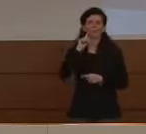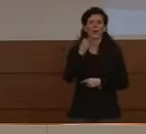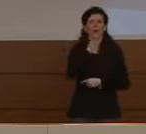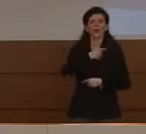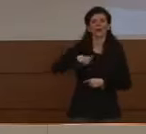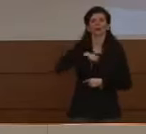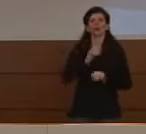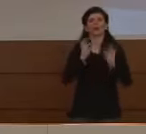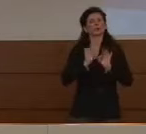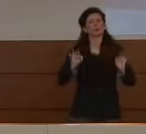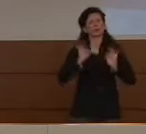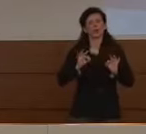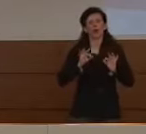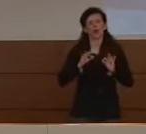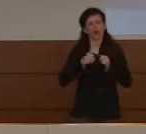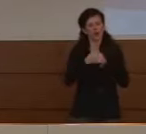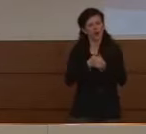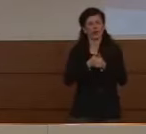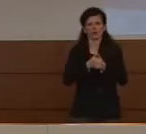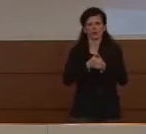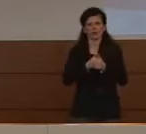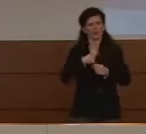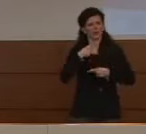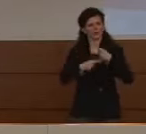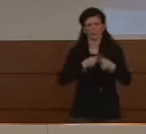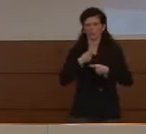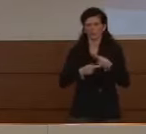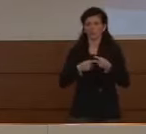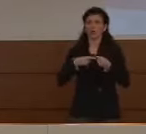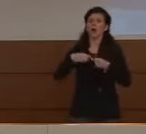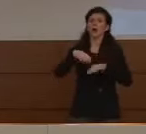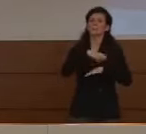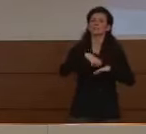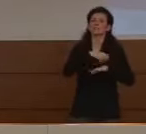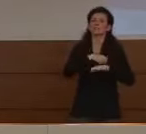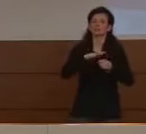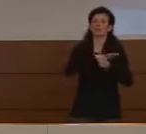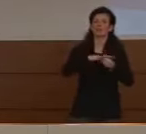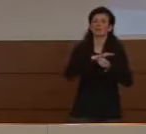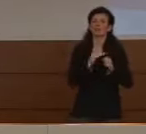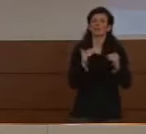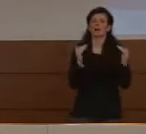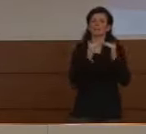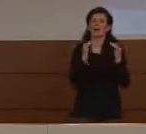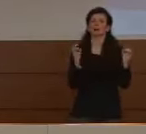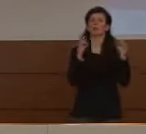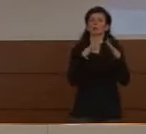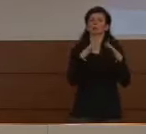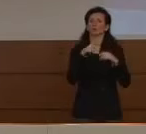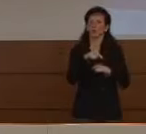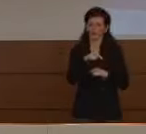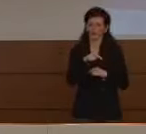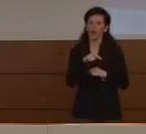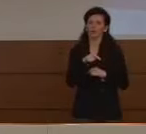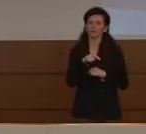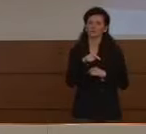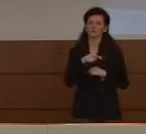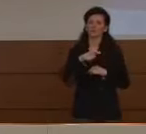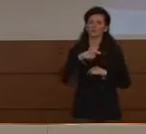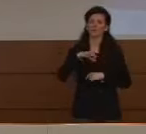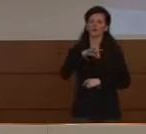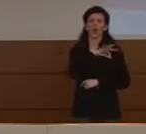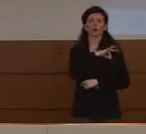con il ministro della famiglia delle pari opportunità l'onorevole